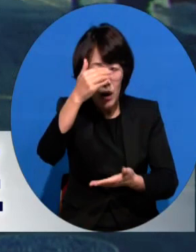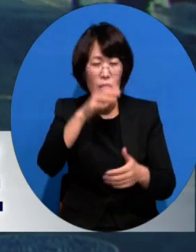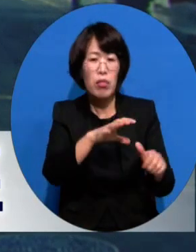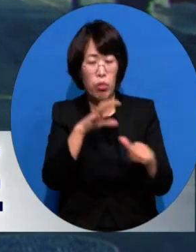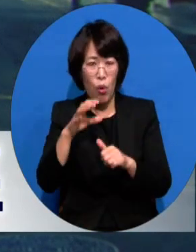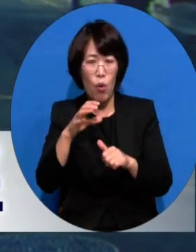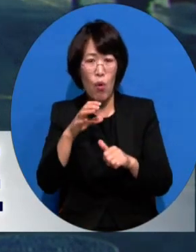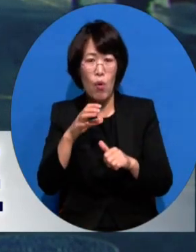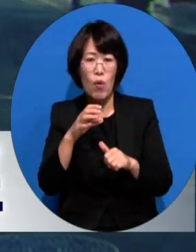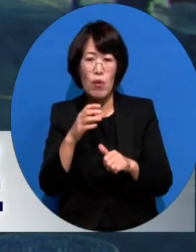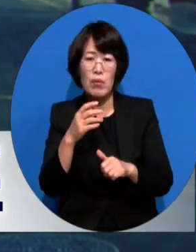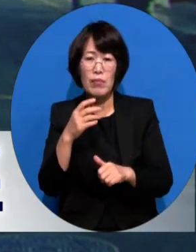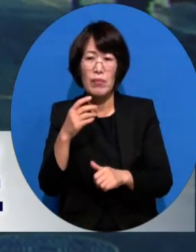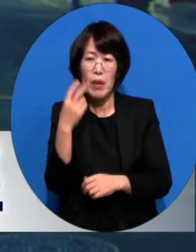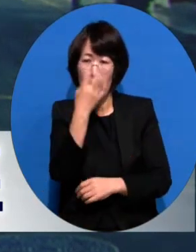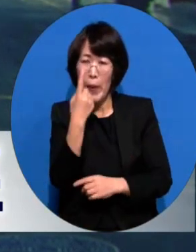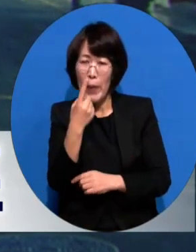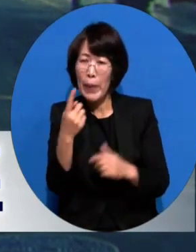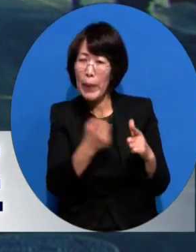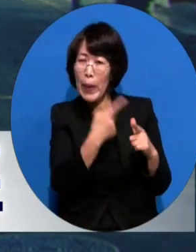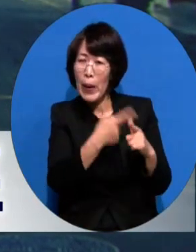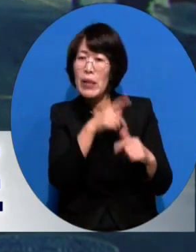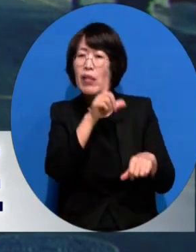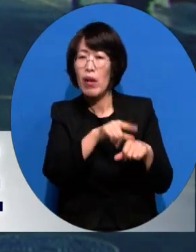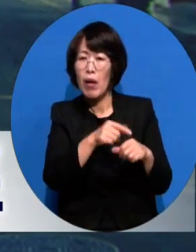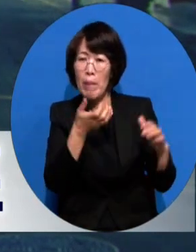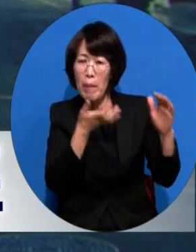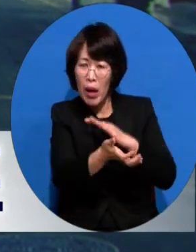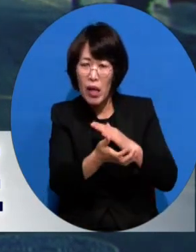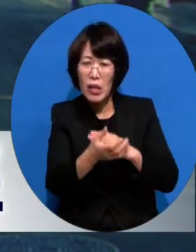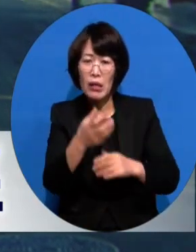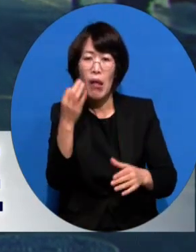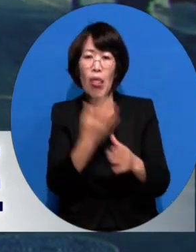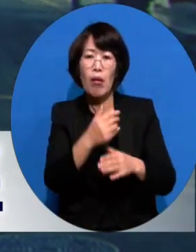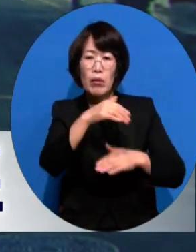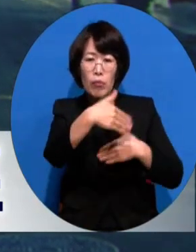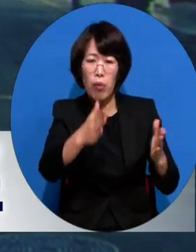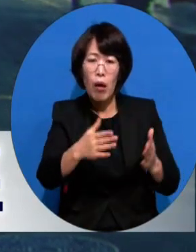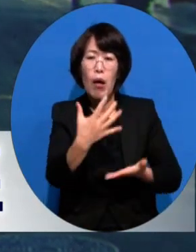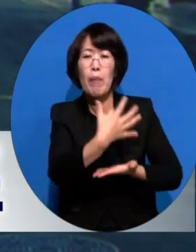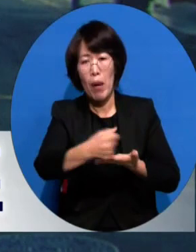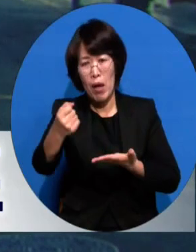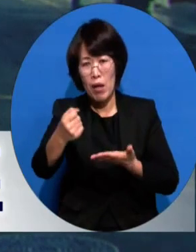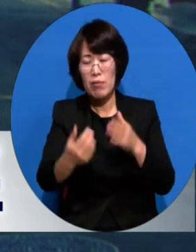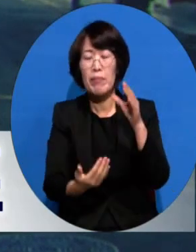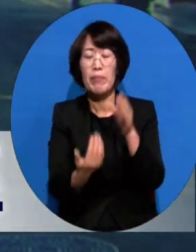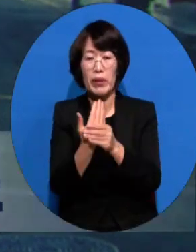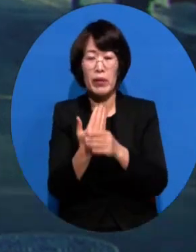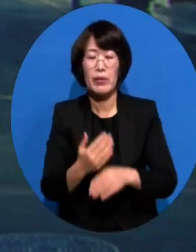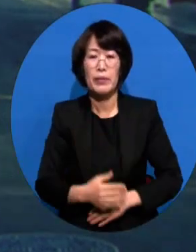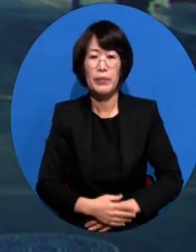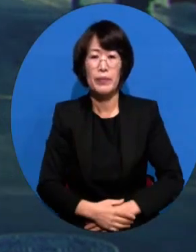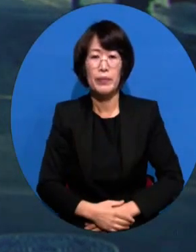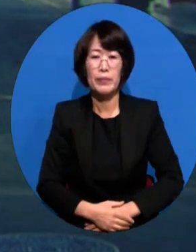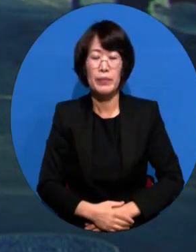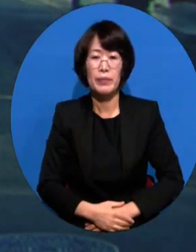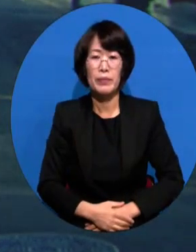점을 노려 보안이 허술한 시간대에 들어와 현금통을 털어가는 일이 잇따르고 있습니다. 임지은